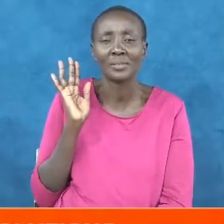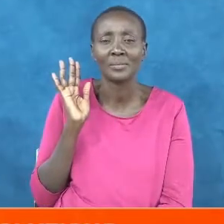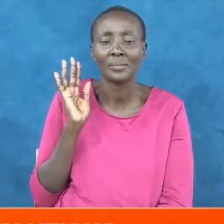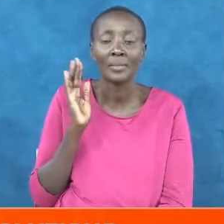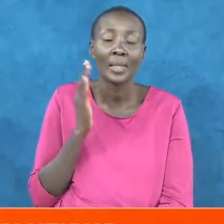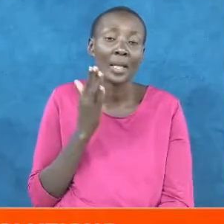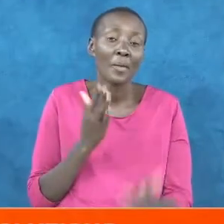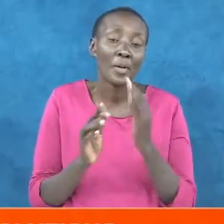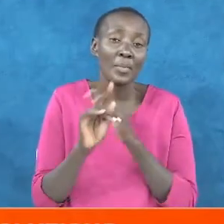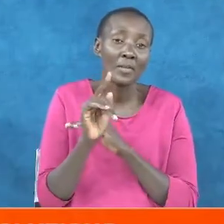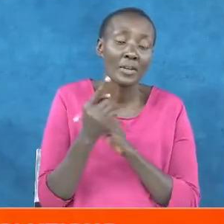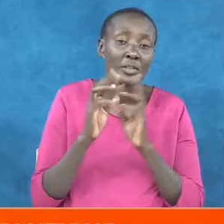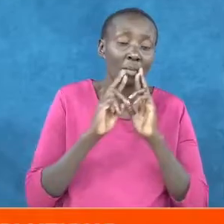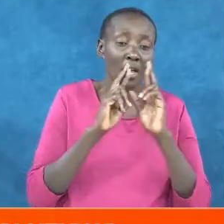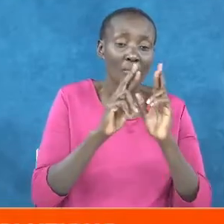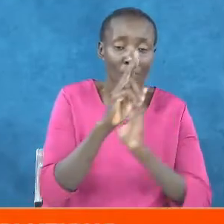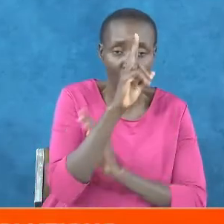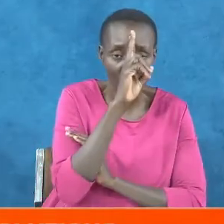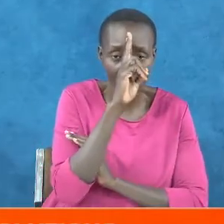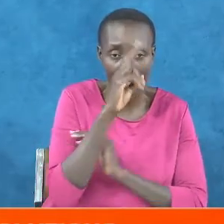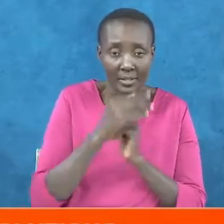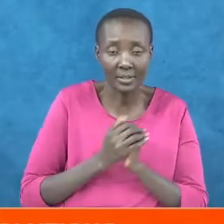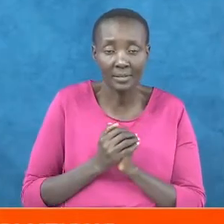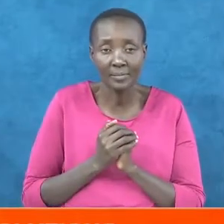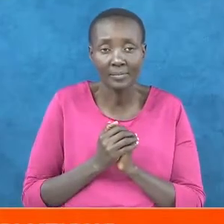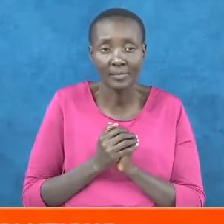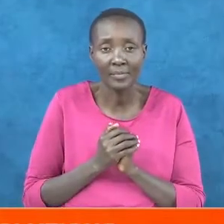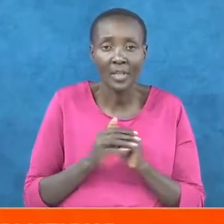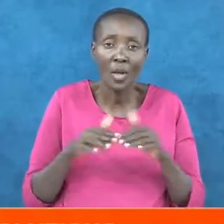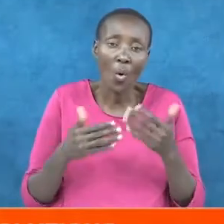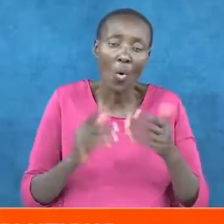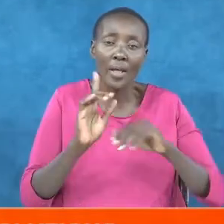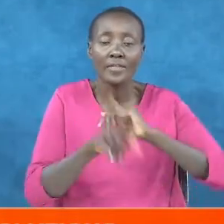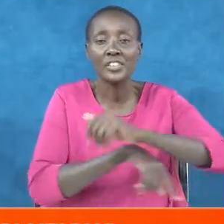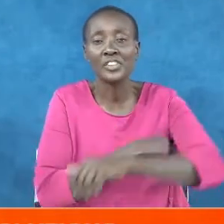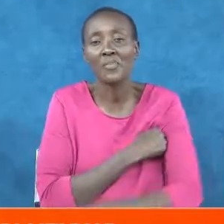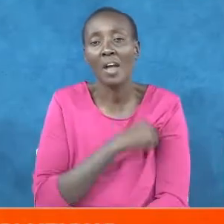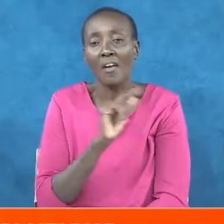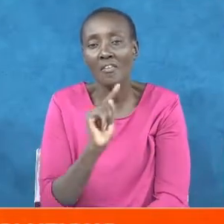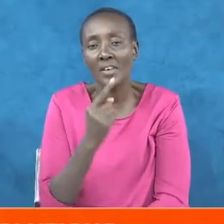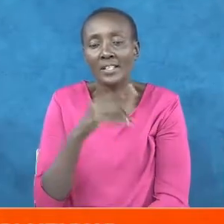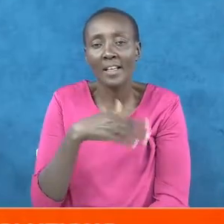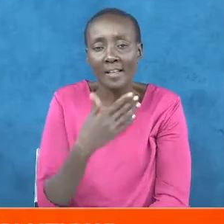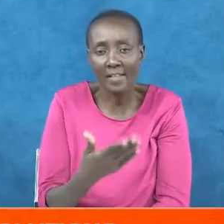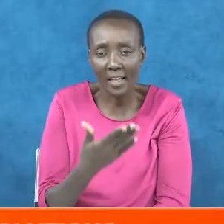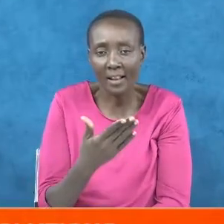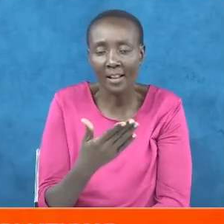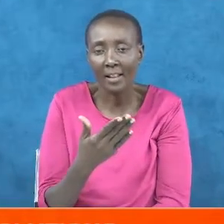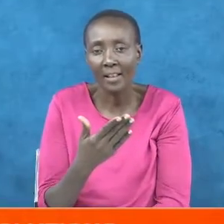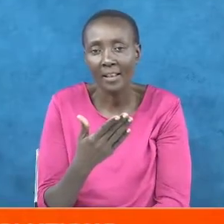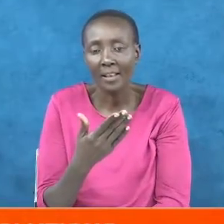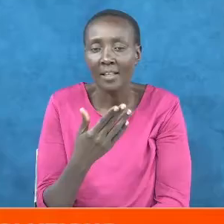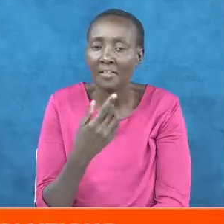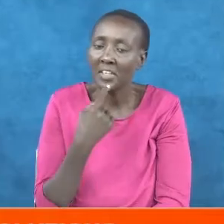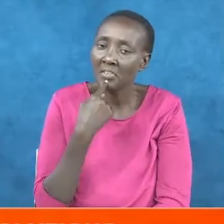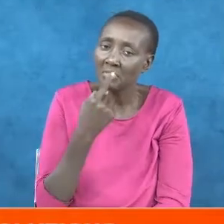Maybe kwanza ndaenda kuripoti kwa polisi. Yeah, ama kwa chief kwanza, and then anipatie ile vile